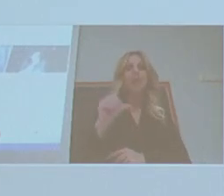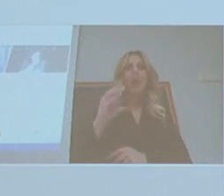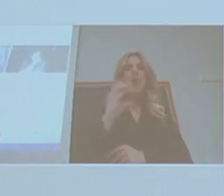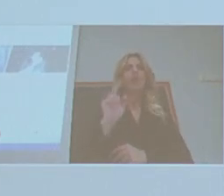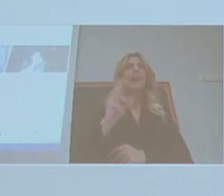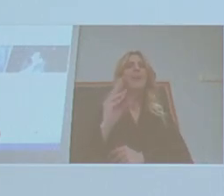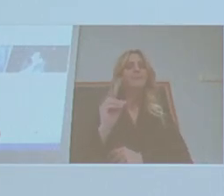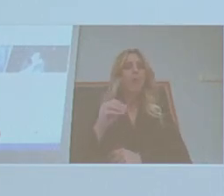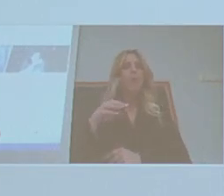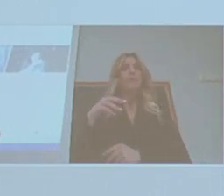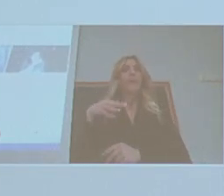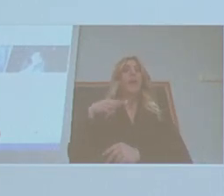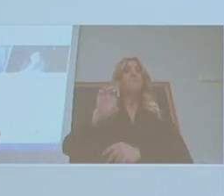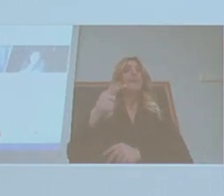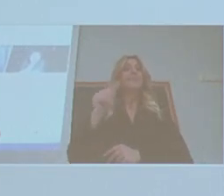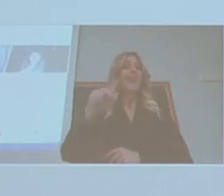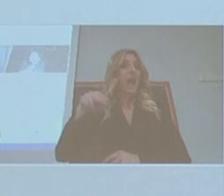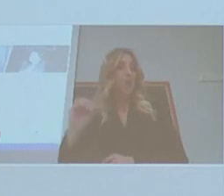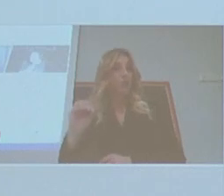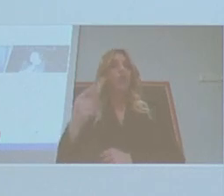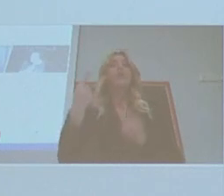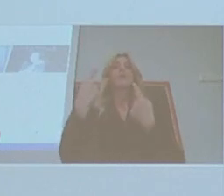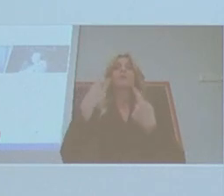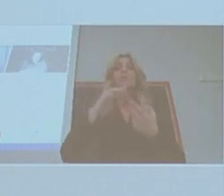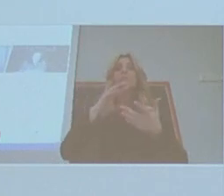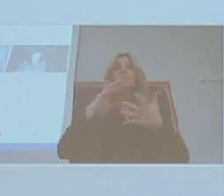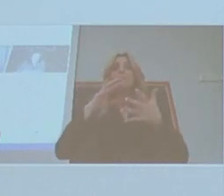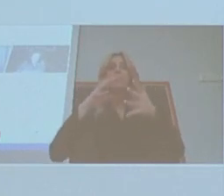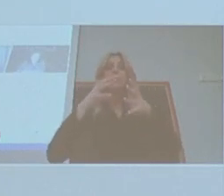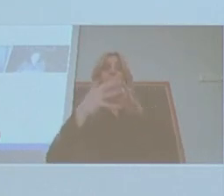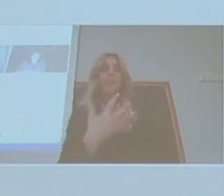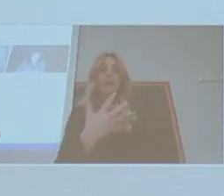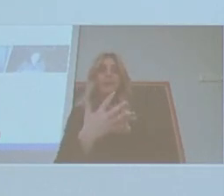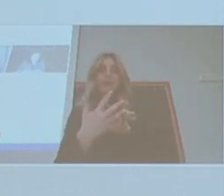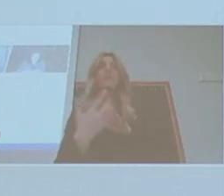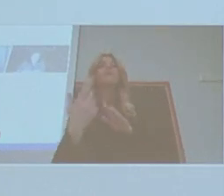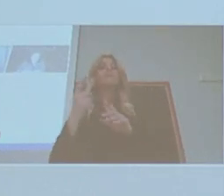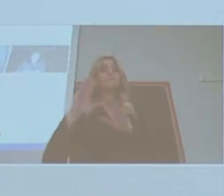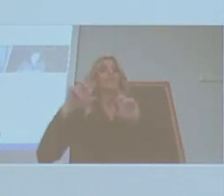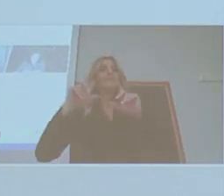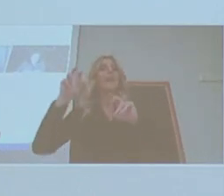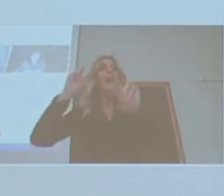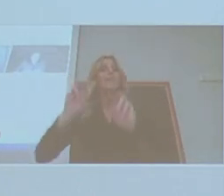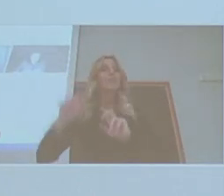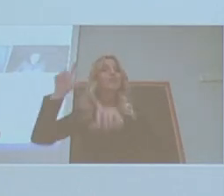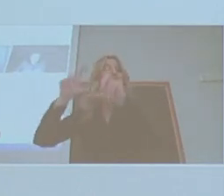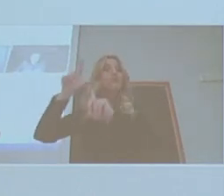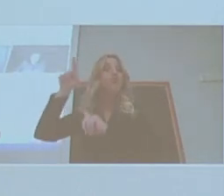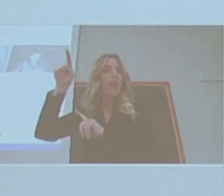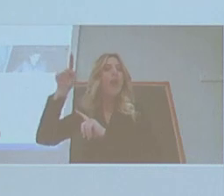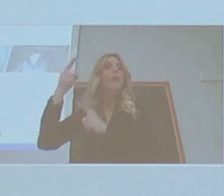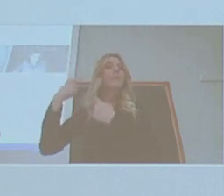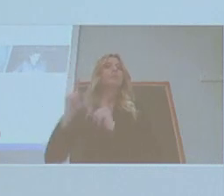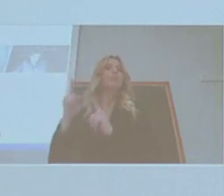carbone, il metano, eccetera, a fonti rinnovabili, l'energia solare, l'energia eolica, da qui